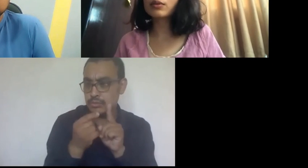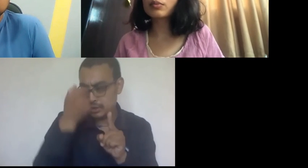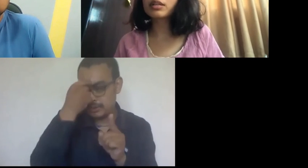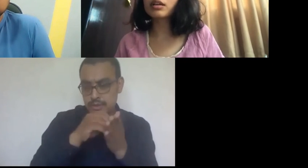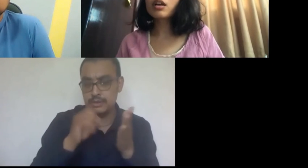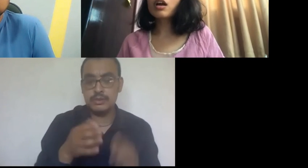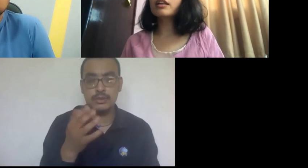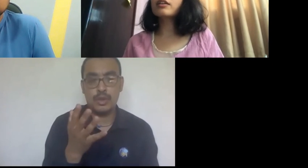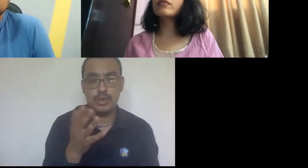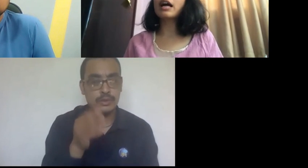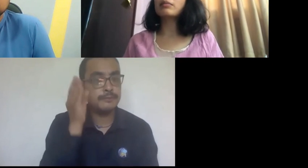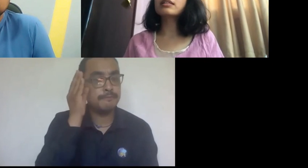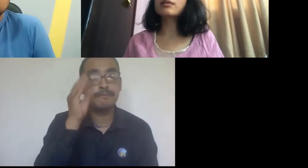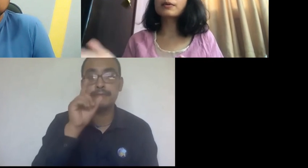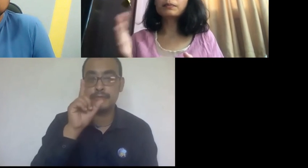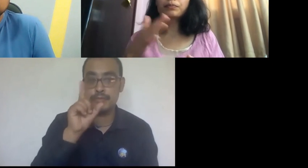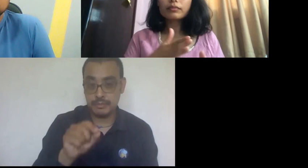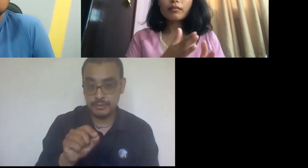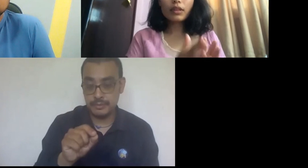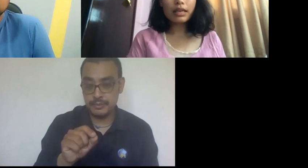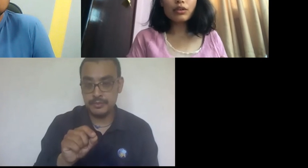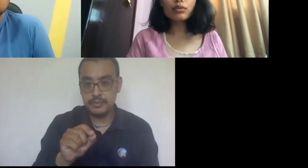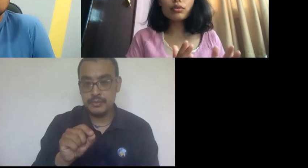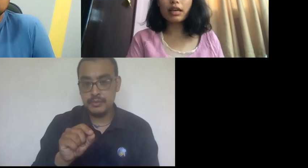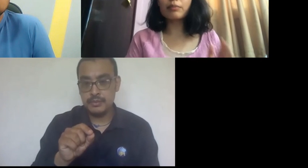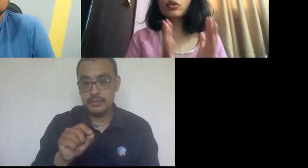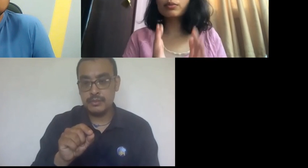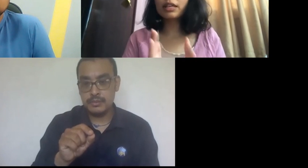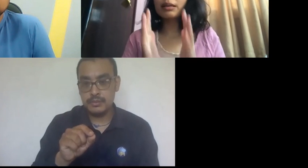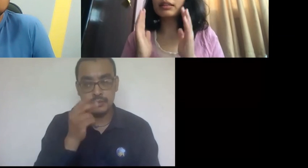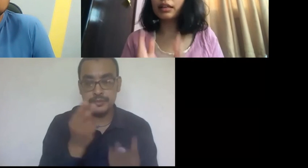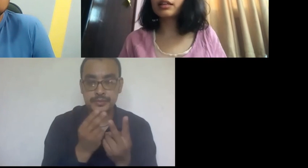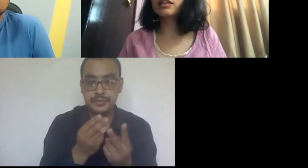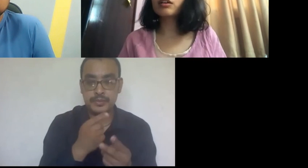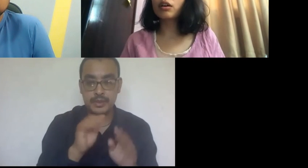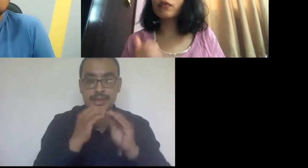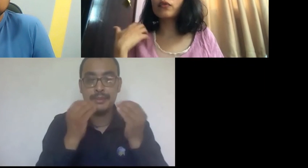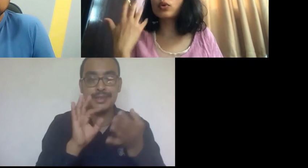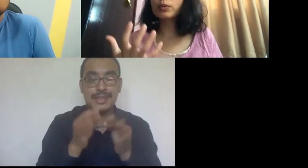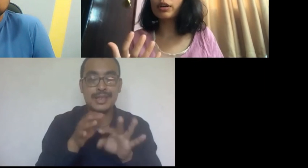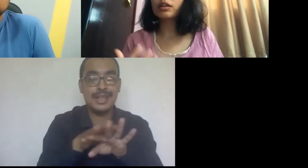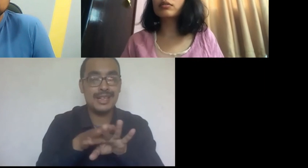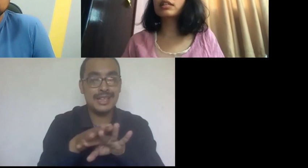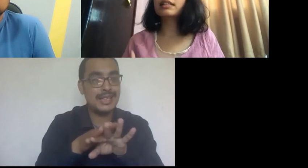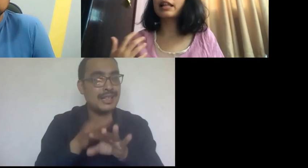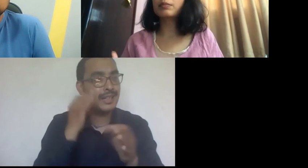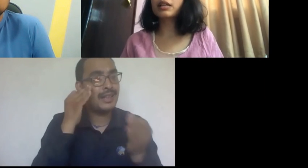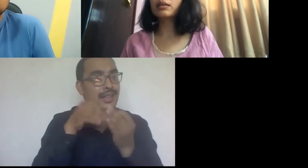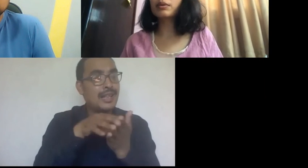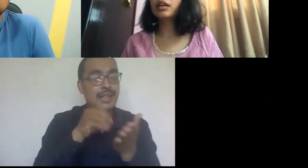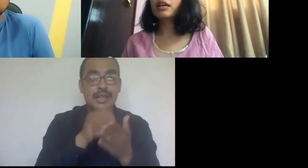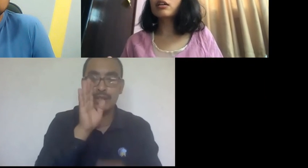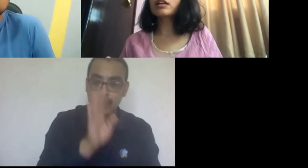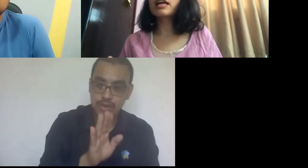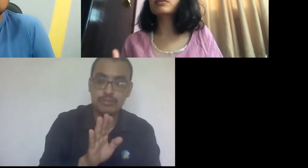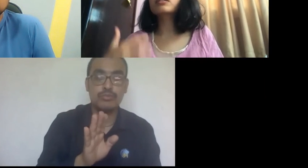याद गर्नुपर्छ। अनि इफ हामीले चाहिँ अब यो जुन हामी सोसियल मिडियामा धेरै नै फोकस भइरहेको छ त्यसलाई हेल्प चाहिन्छ